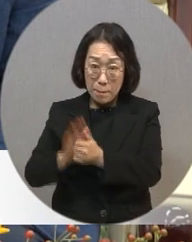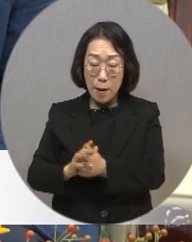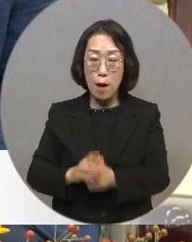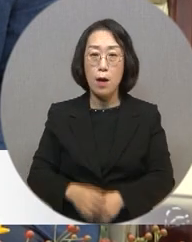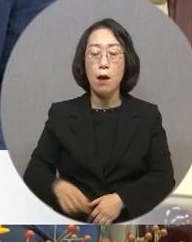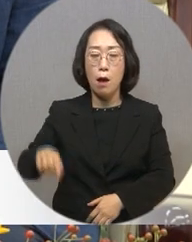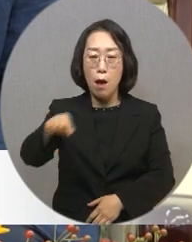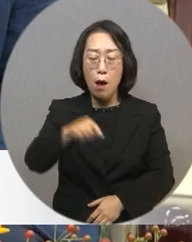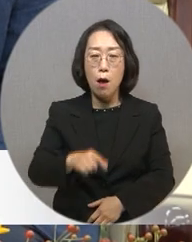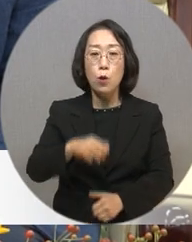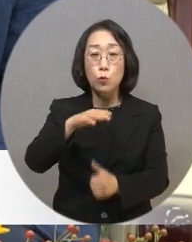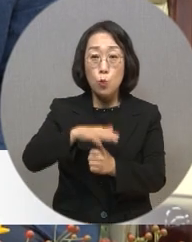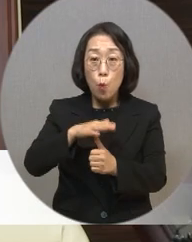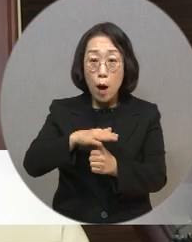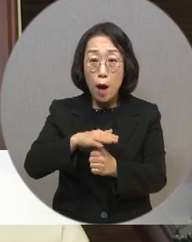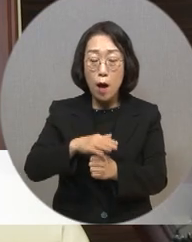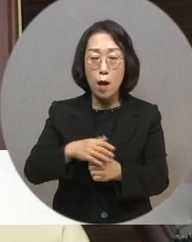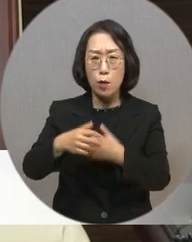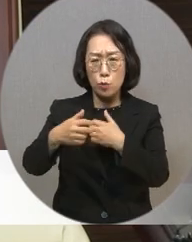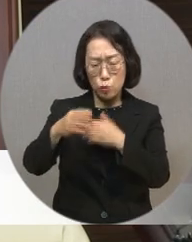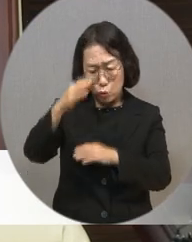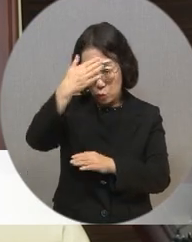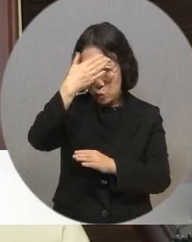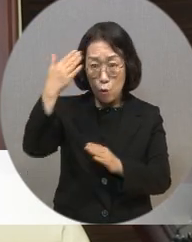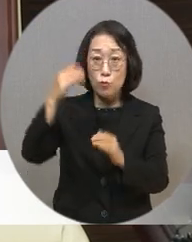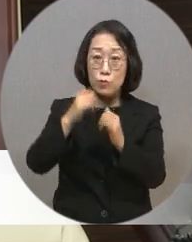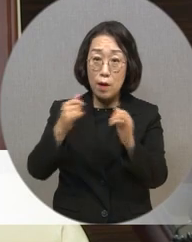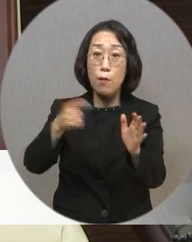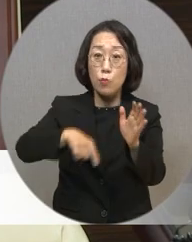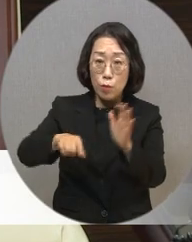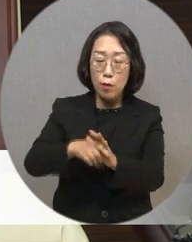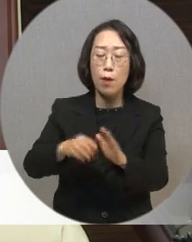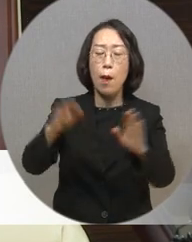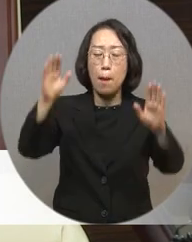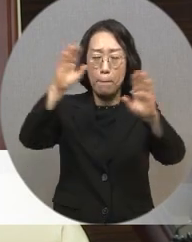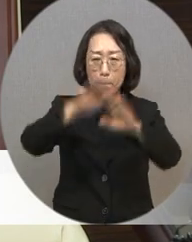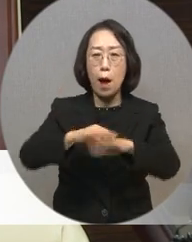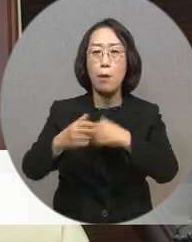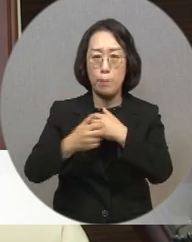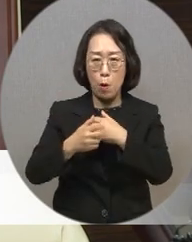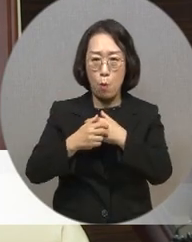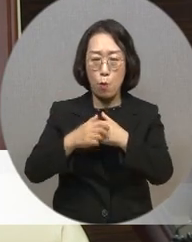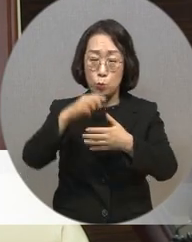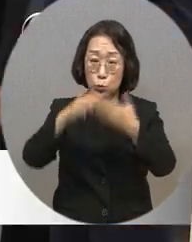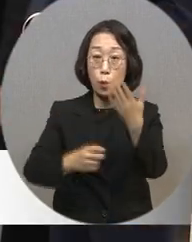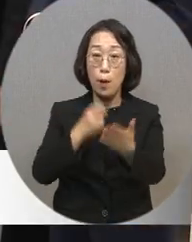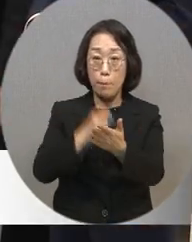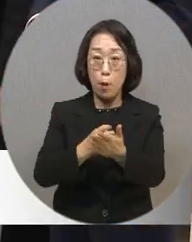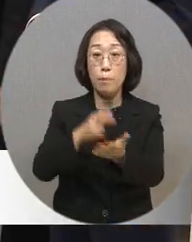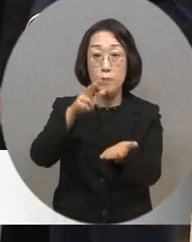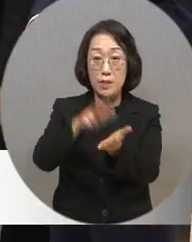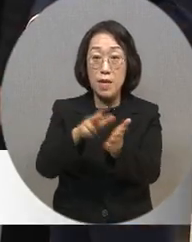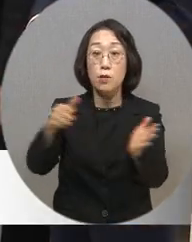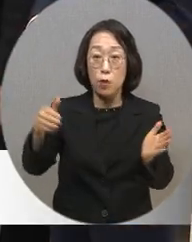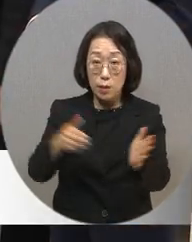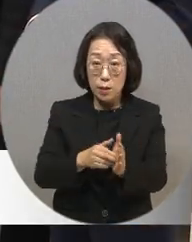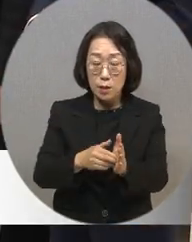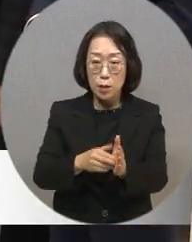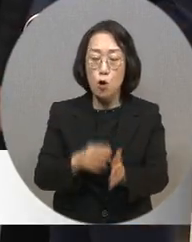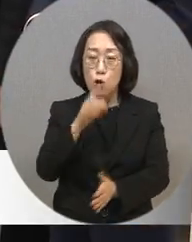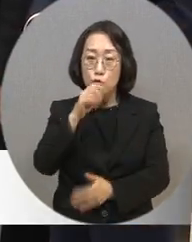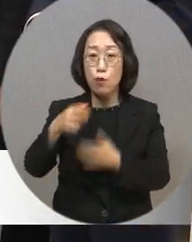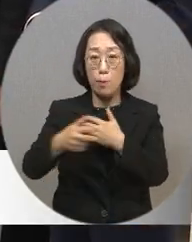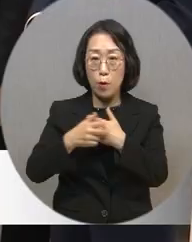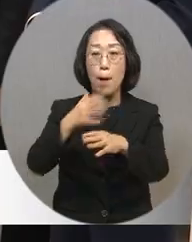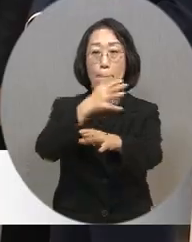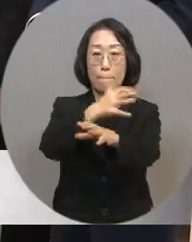중소도시 소아청소년 필수 의료를 위한 여수시 공공심야 어린이병원 지원 조례를 제정 후 여수중앙병원과 극적으로